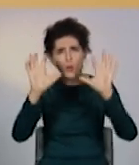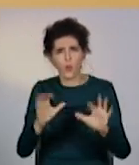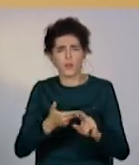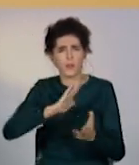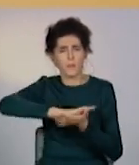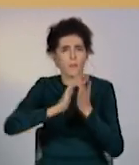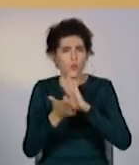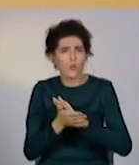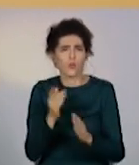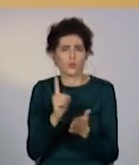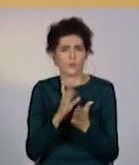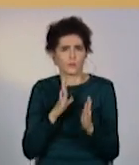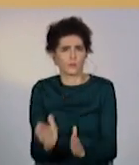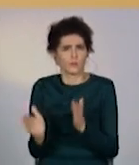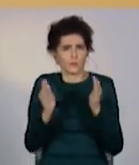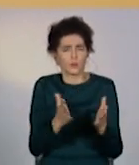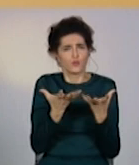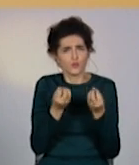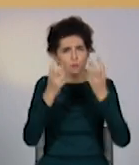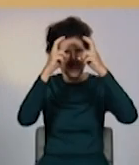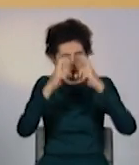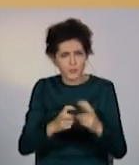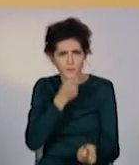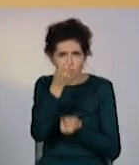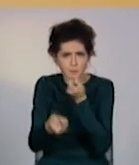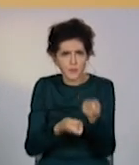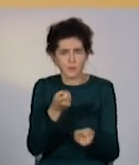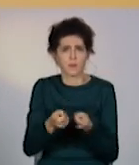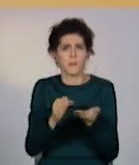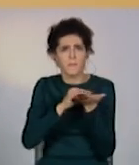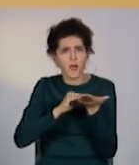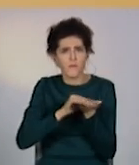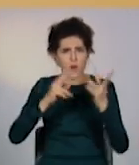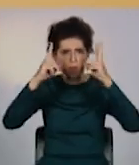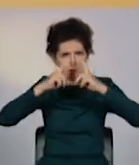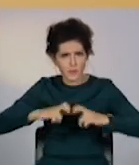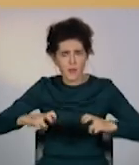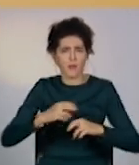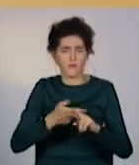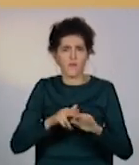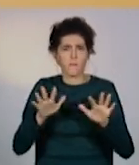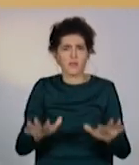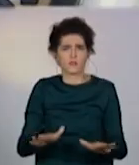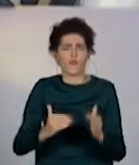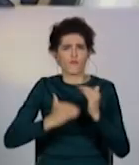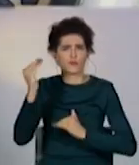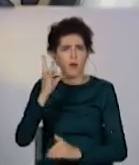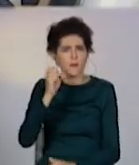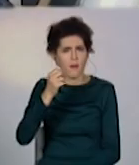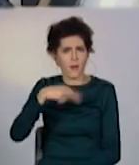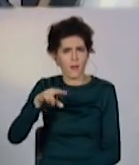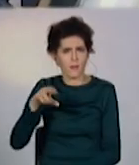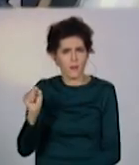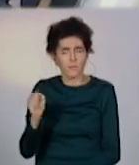були перенесені в допрацьований проєкт виборчого кодексу, який повторно вже буде розглядатися Верховною Радою України. У